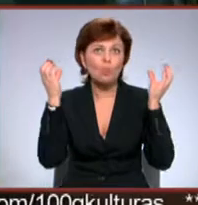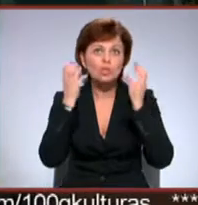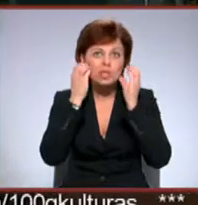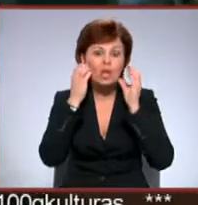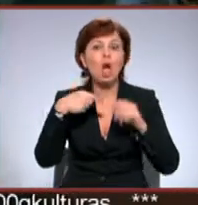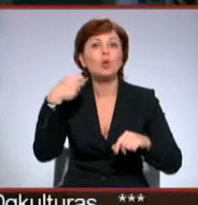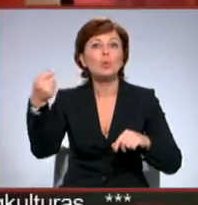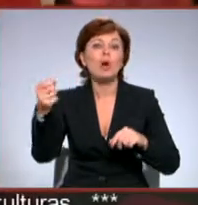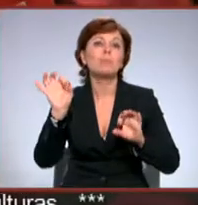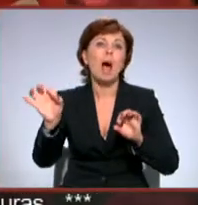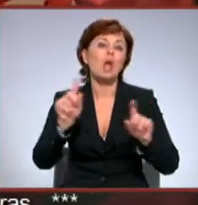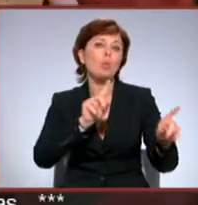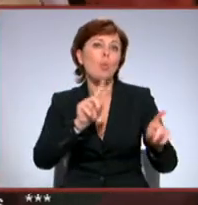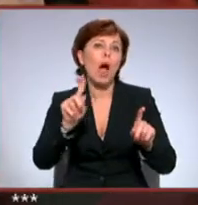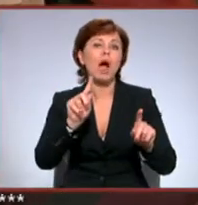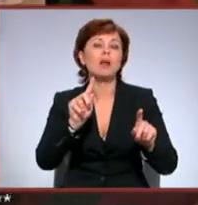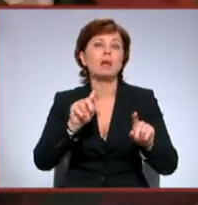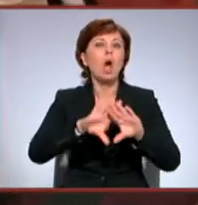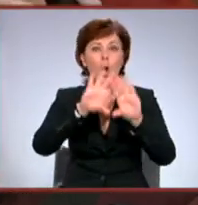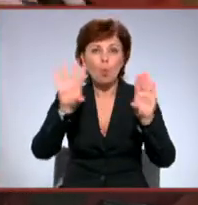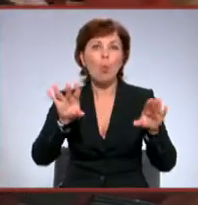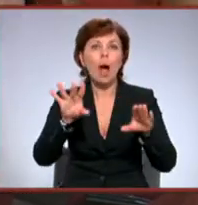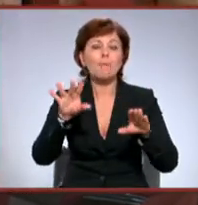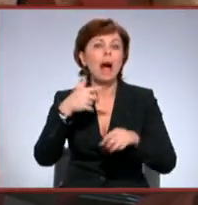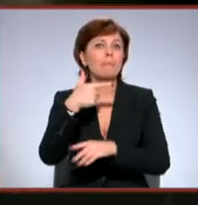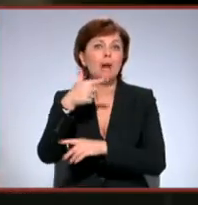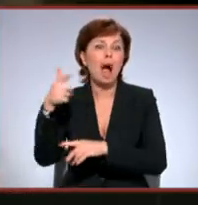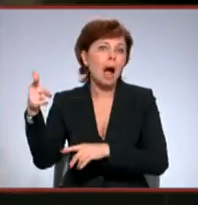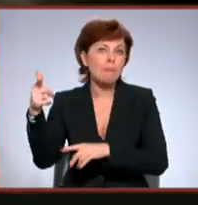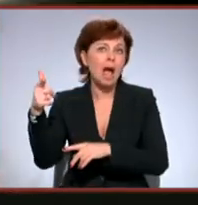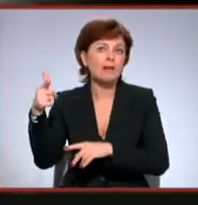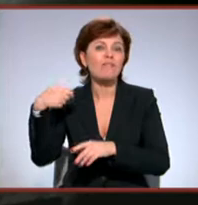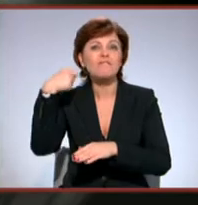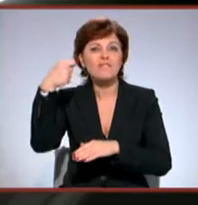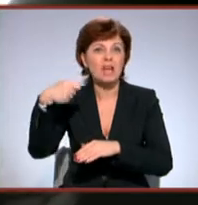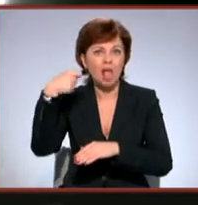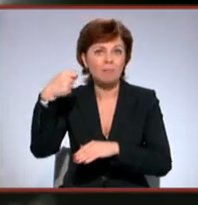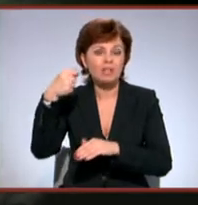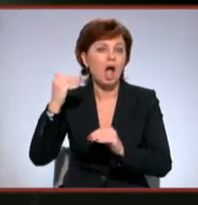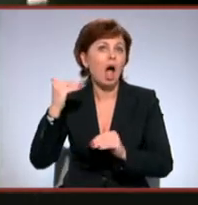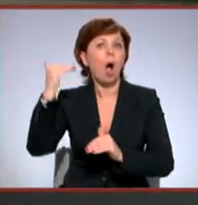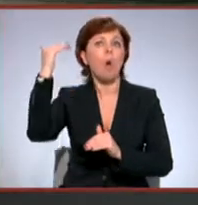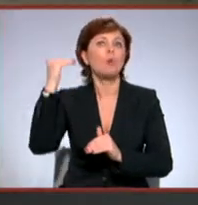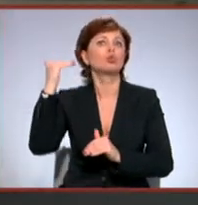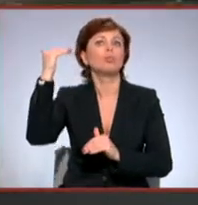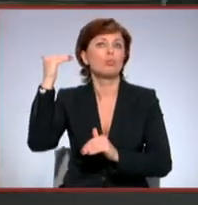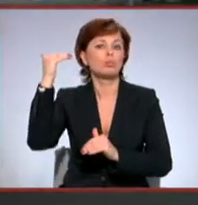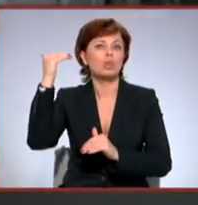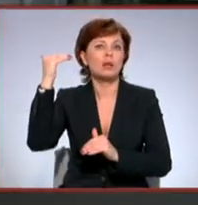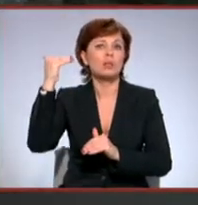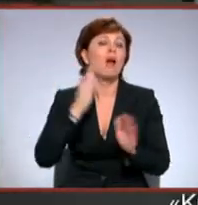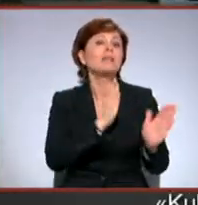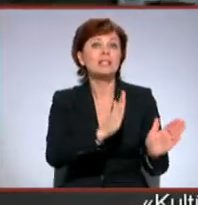operatoriem dažādas norādes. Kopējā kamera, tā saucamais krāns, to visu filmēs no augšpuses.